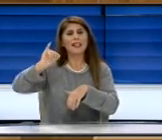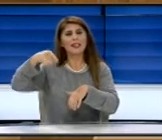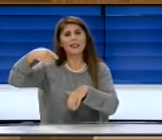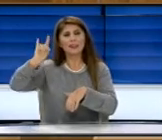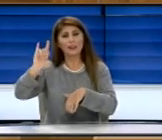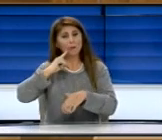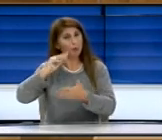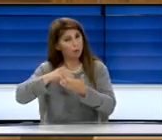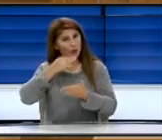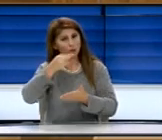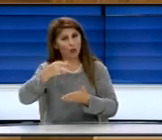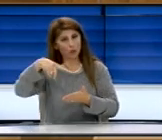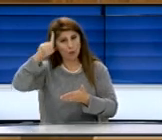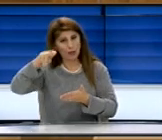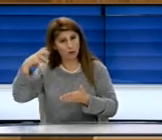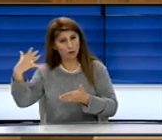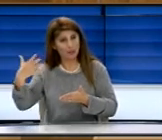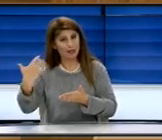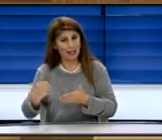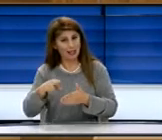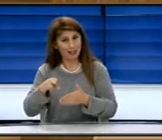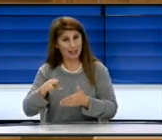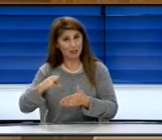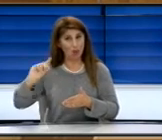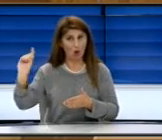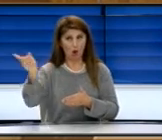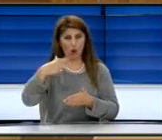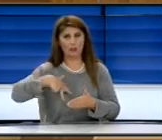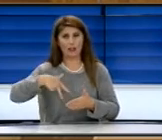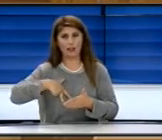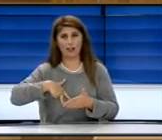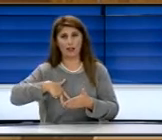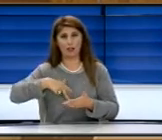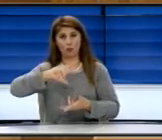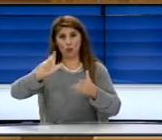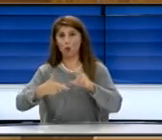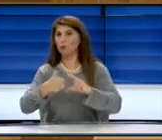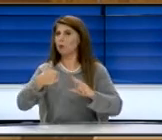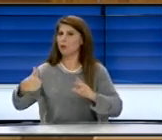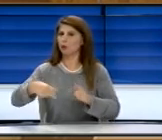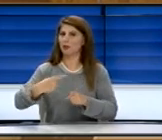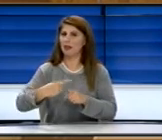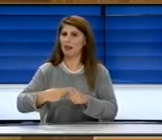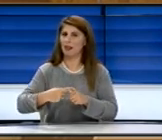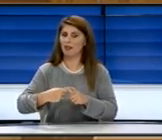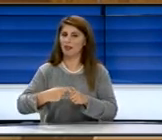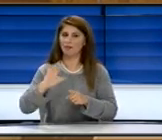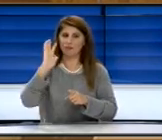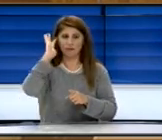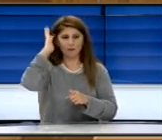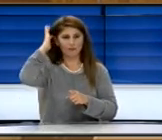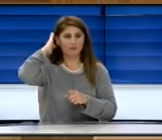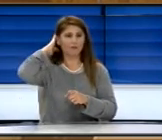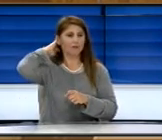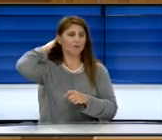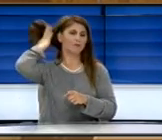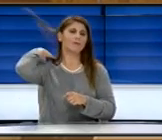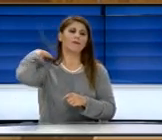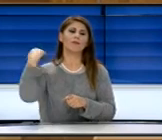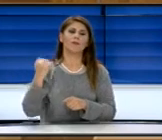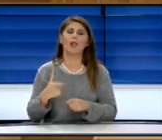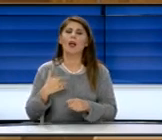25 αφορά άραγε όλες τις χώρες του κόσμου ή μόνο την Ελλάδα? Δεν απασχολούν βέβαια, φαίνεται,